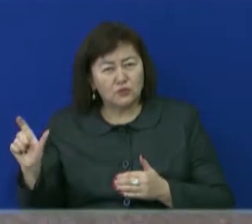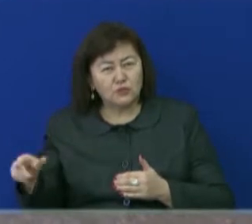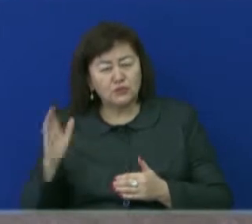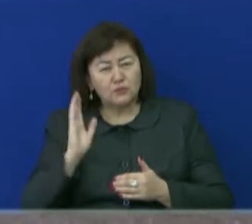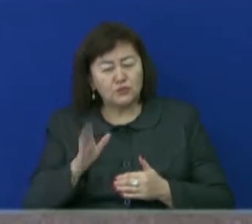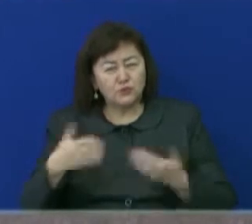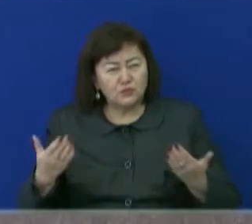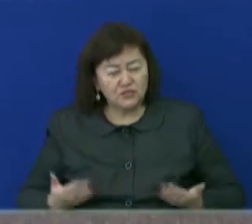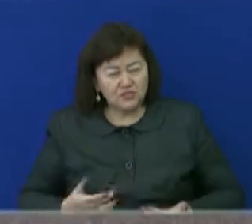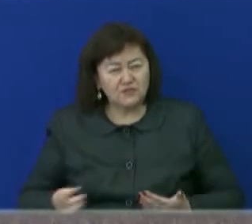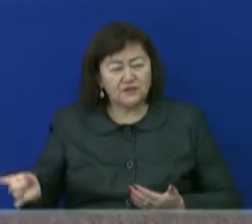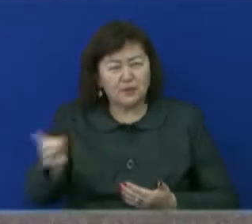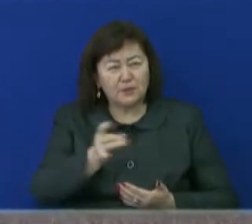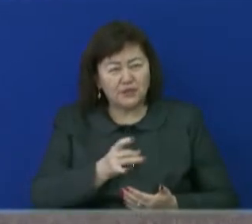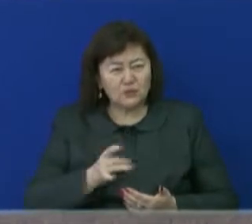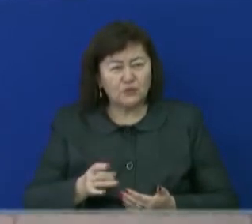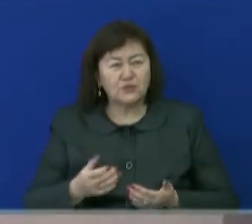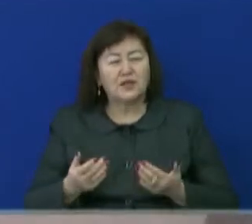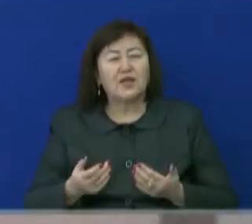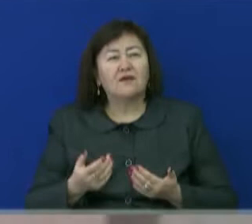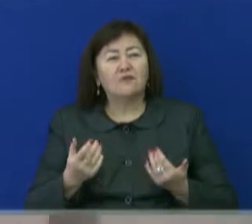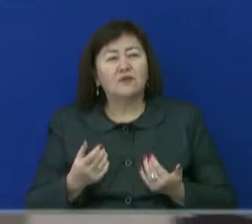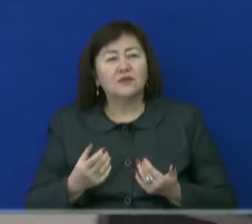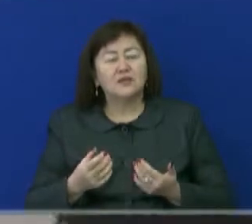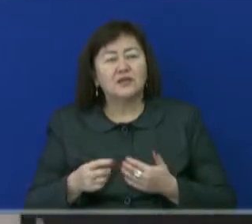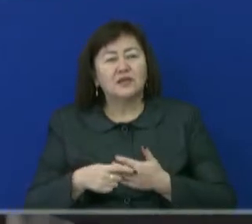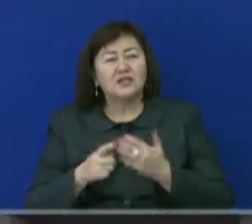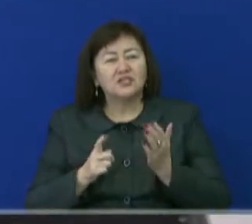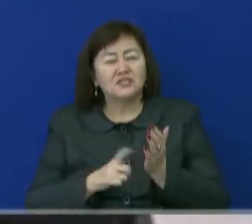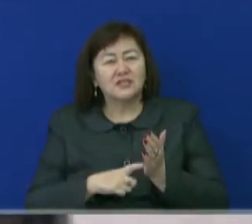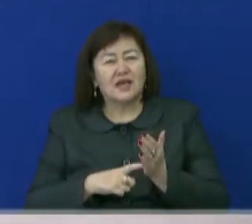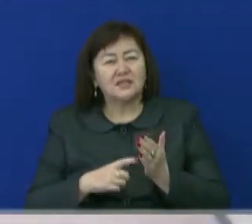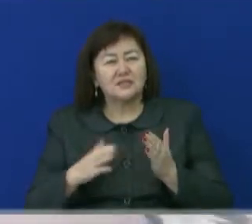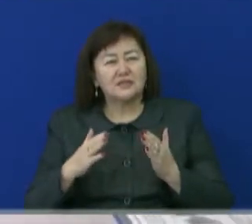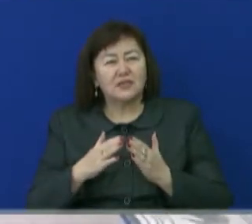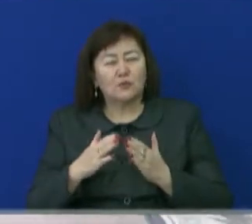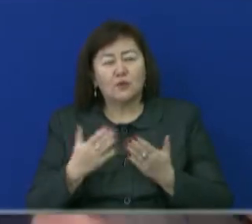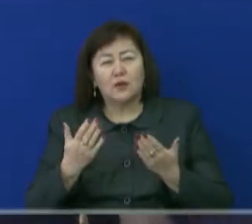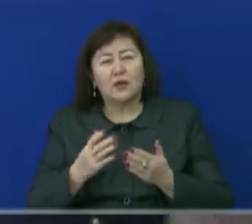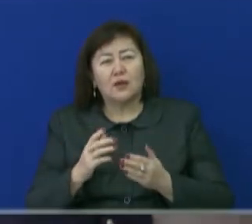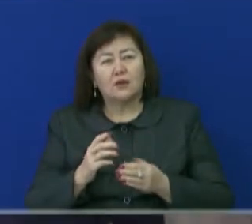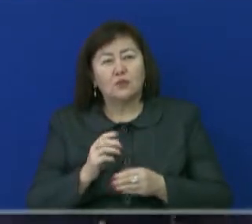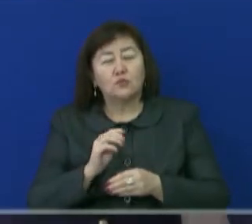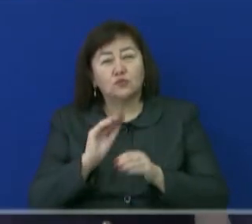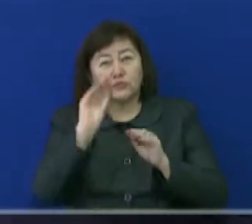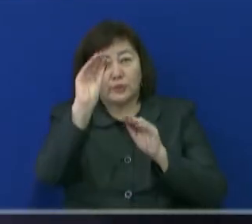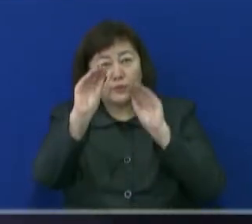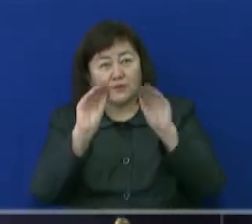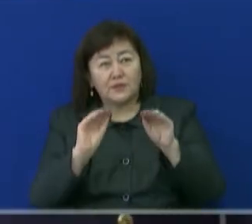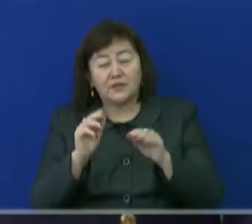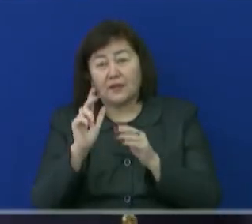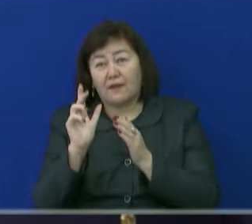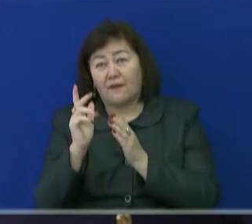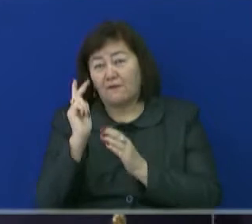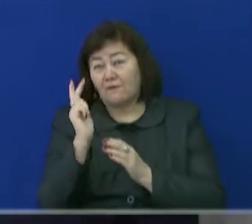болады. Цифрландыру аясында Қарағайлы шағын ауданындағы 16 тұрғын үйге 16 бейнебақылау орнатылған. Камералардың